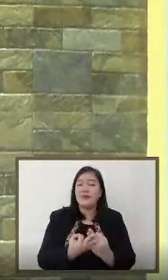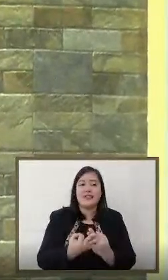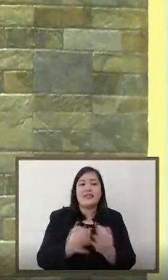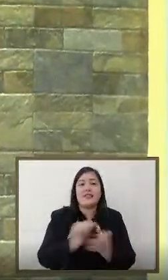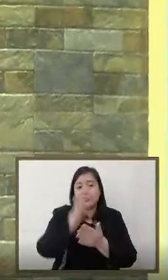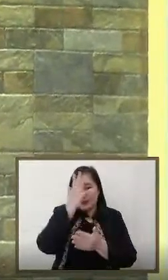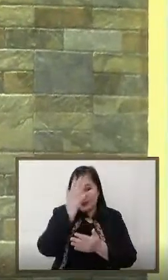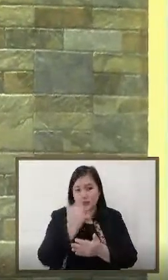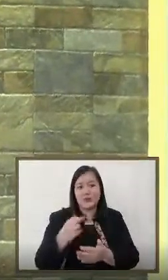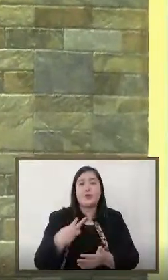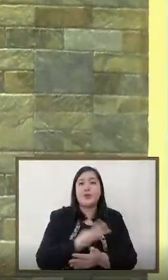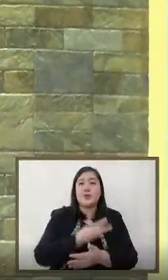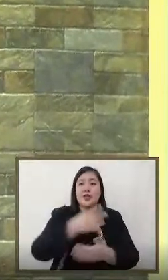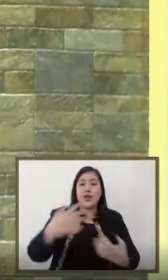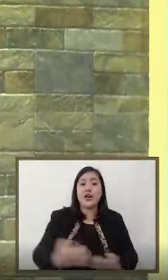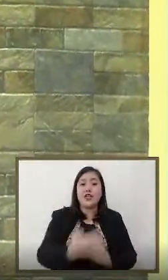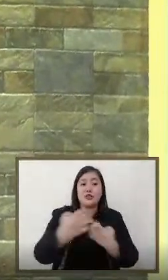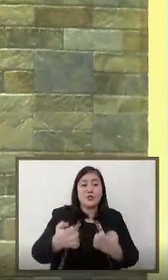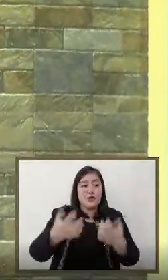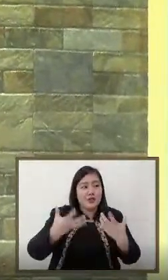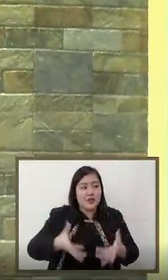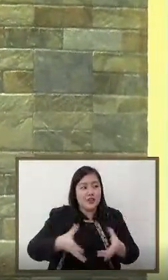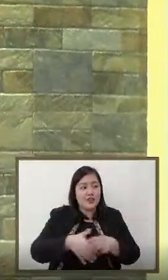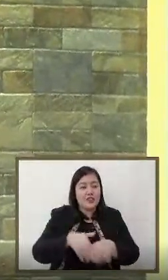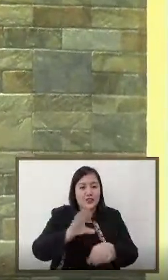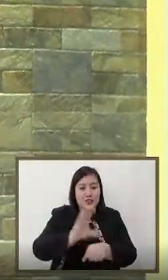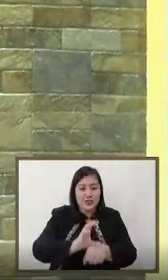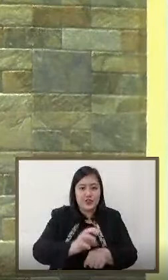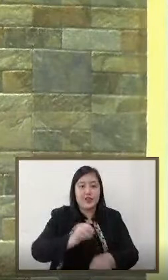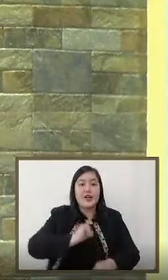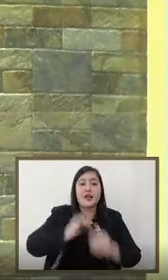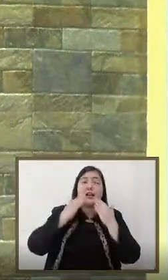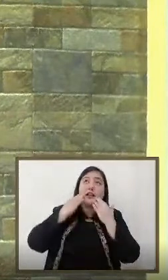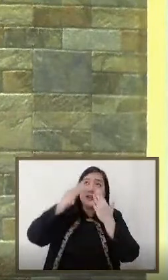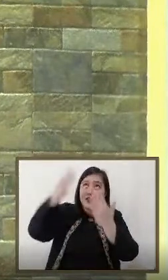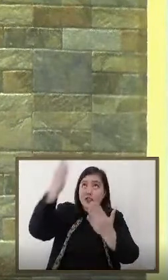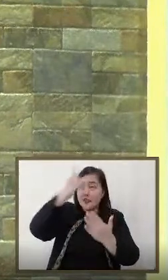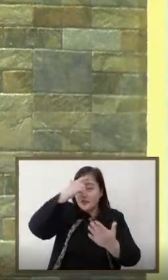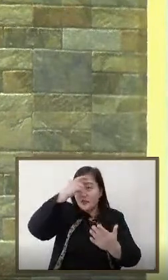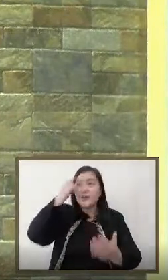church. At nagpapasalamat din po ako na